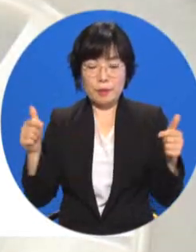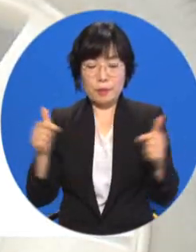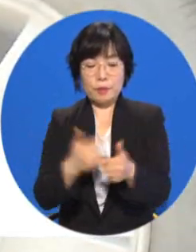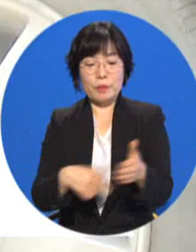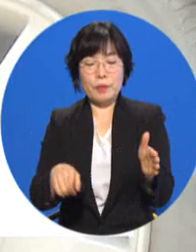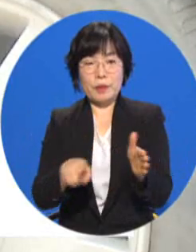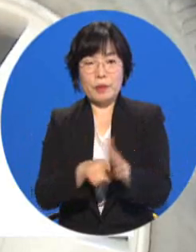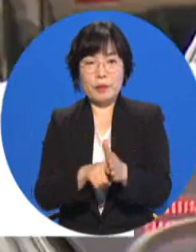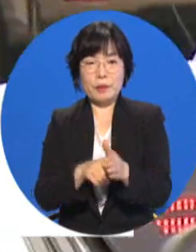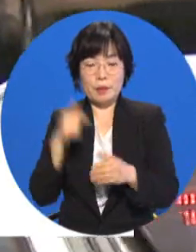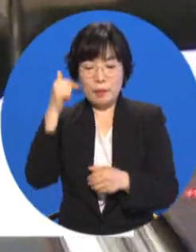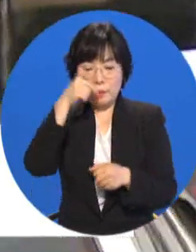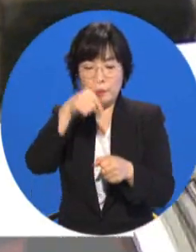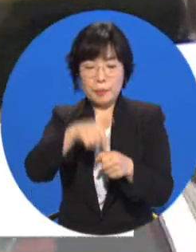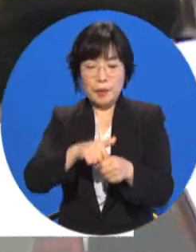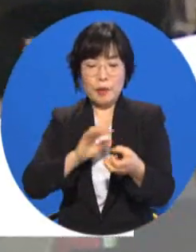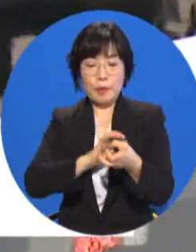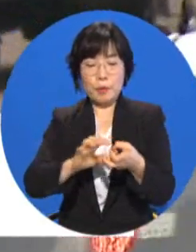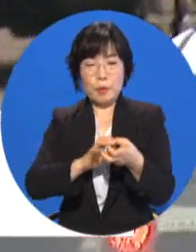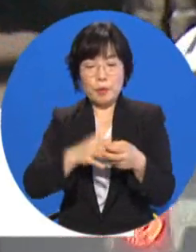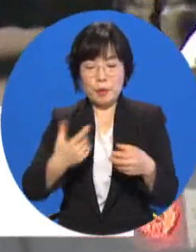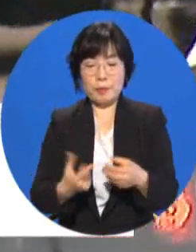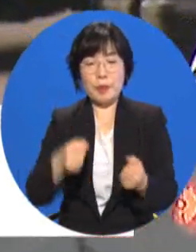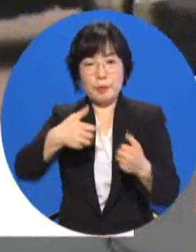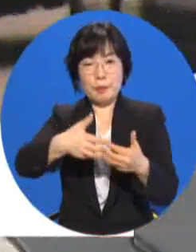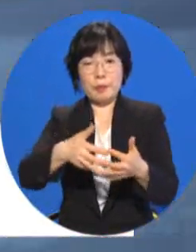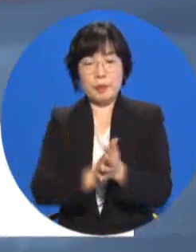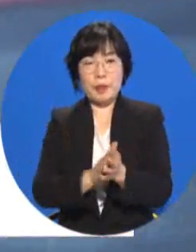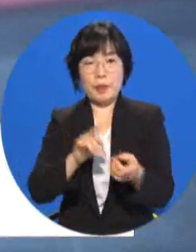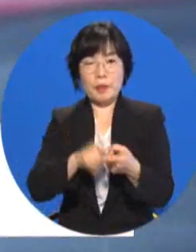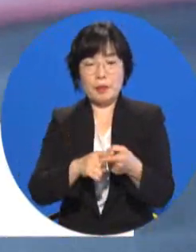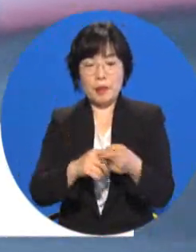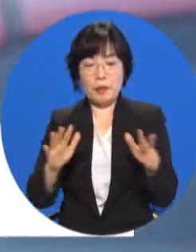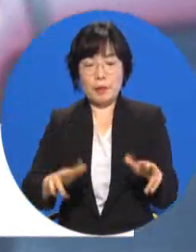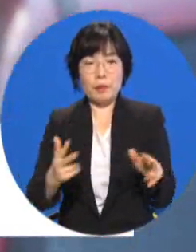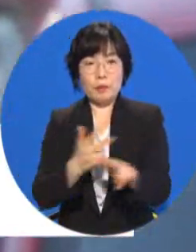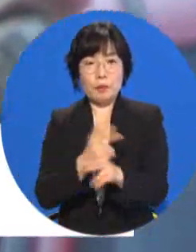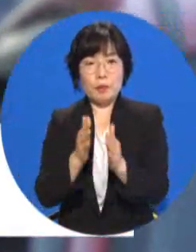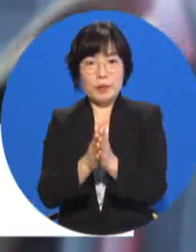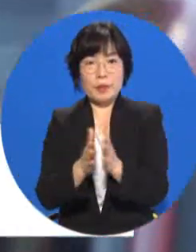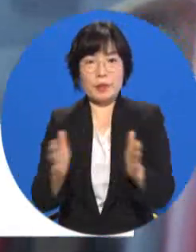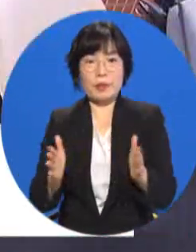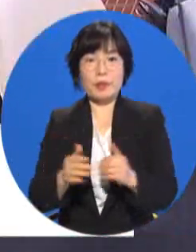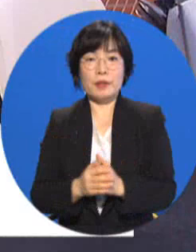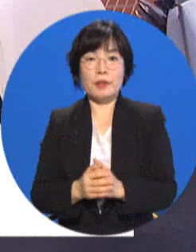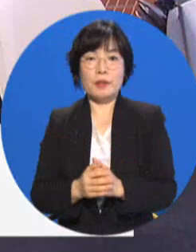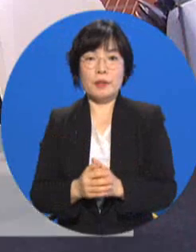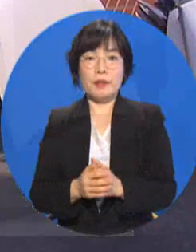감소시키기 위해 노후 경유차 조기 폐차 지원 사업을 이번 주부터 추진합니다.